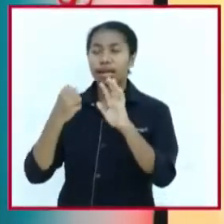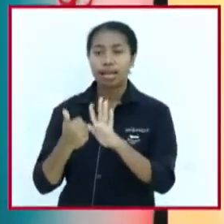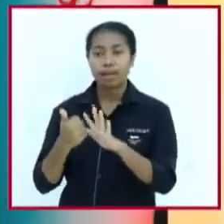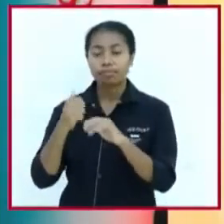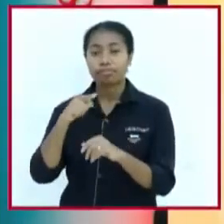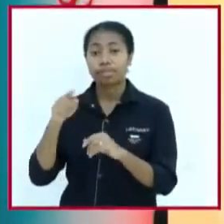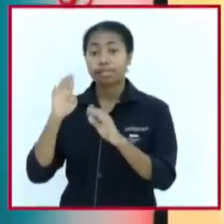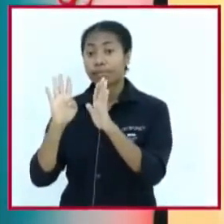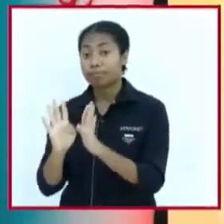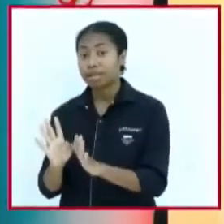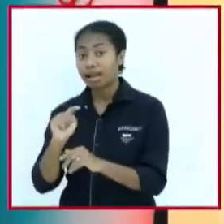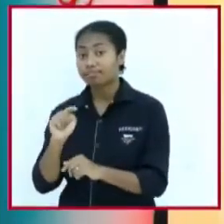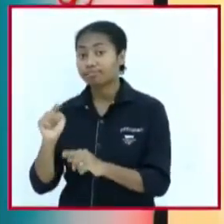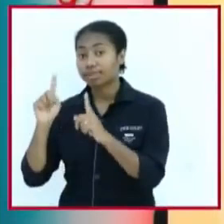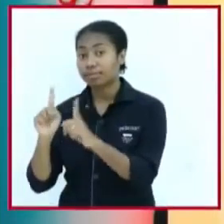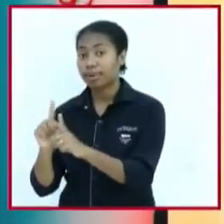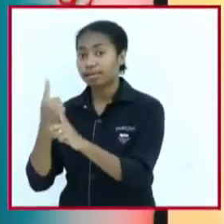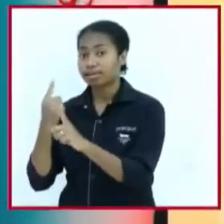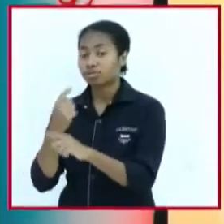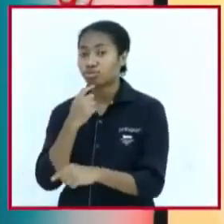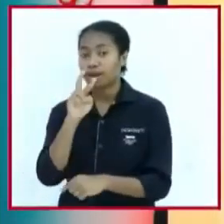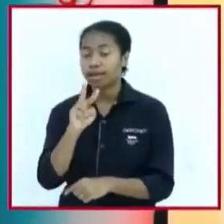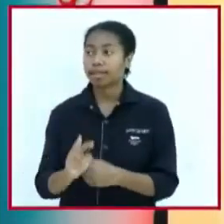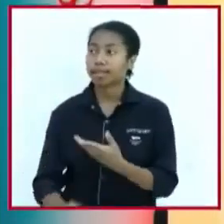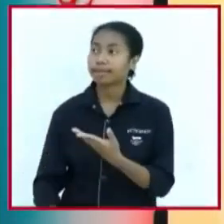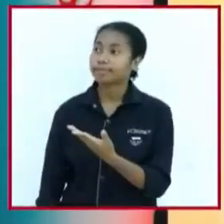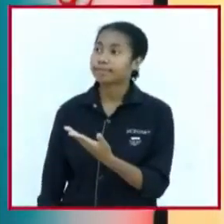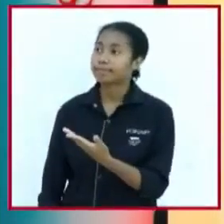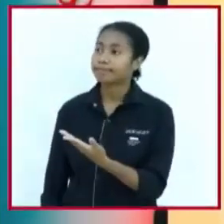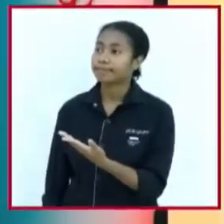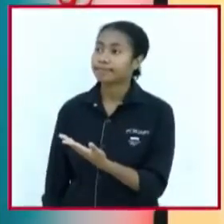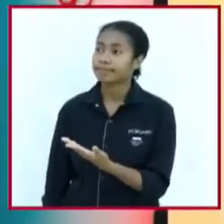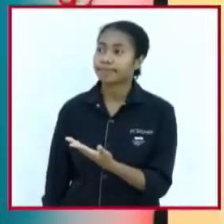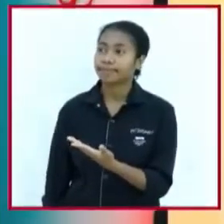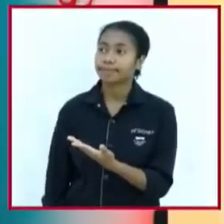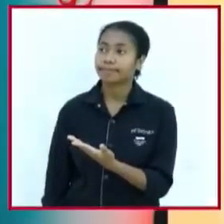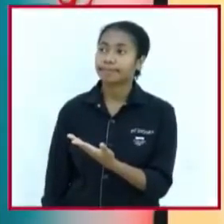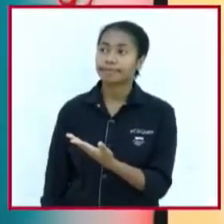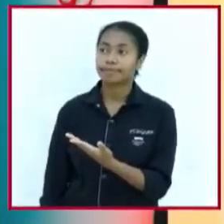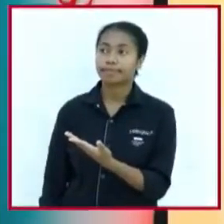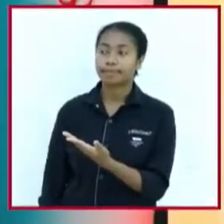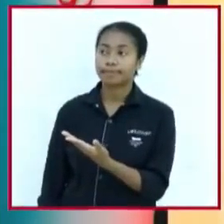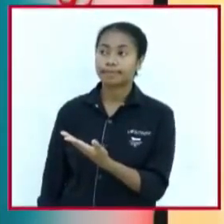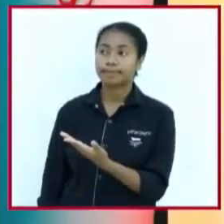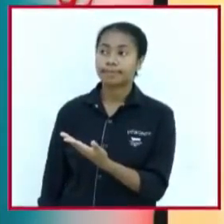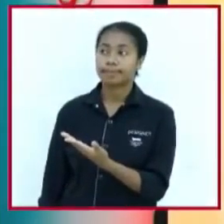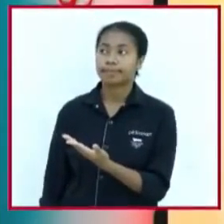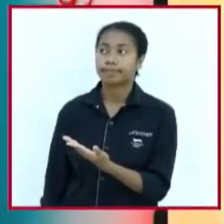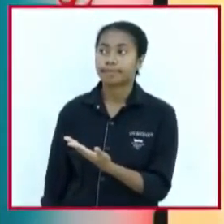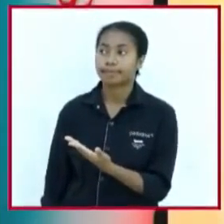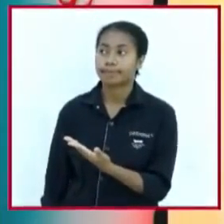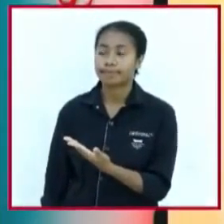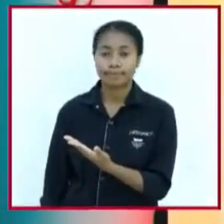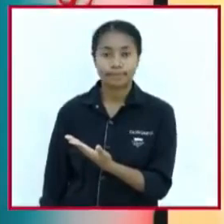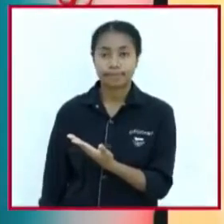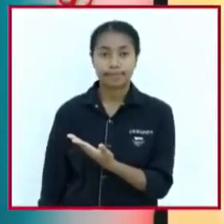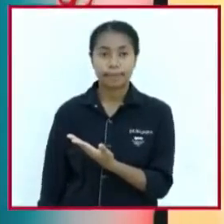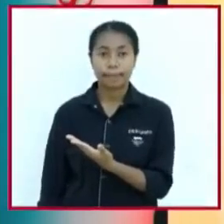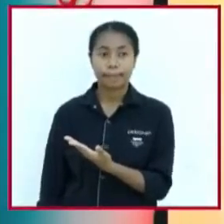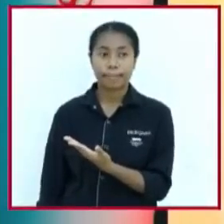sudah jelas bahwa ada sejumlah orang yang akan masuk ke tempat perhentian itu perhatian yang rohani to